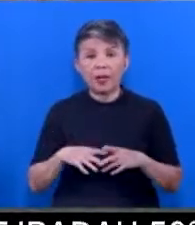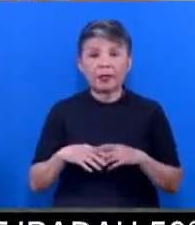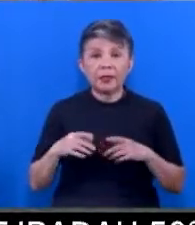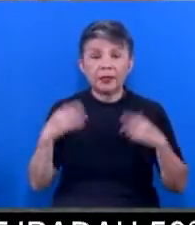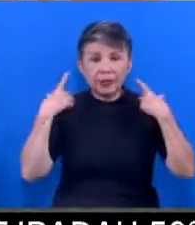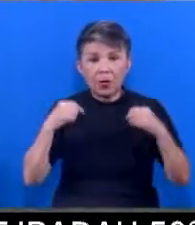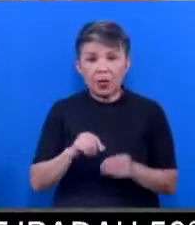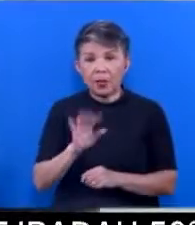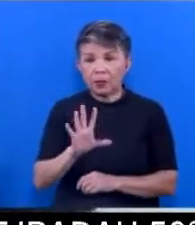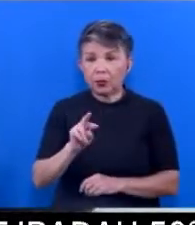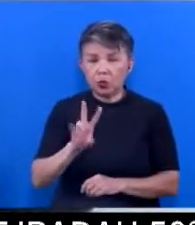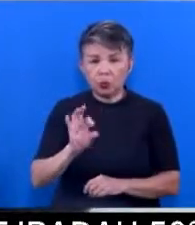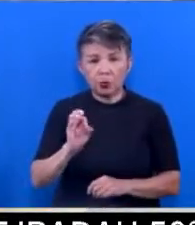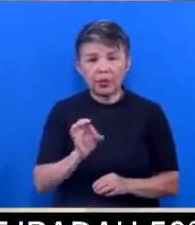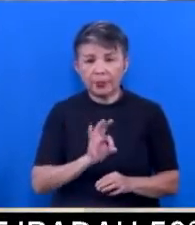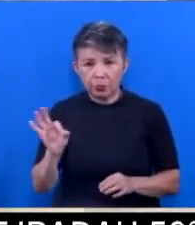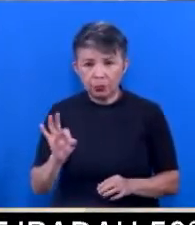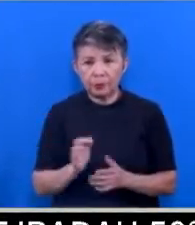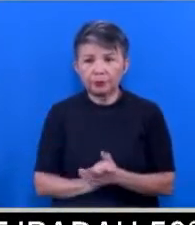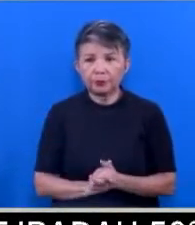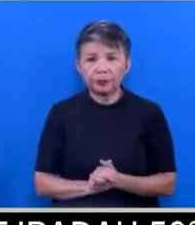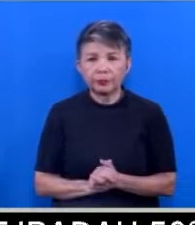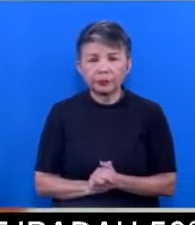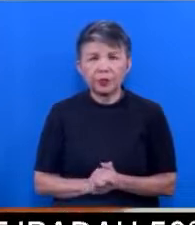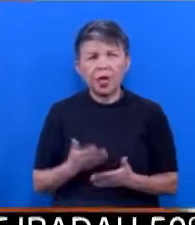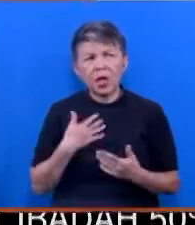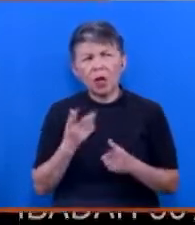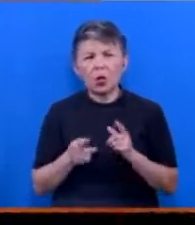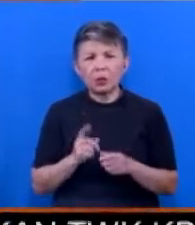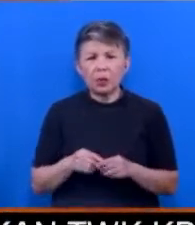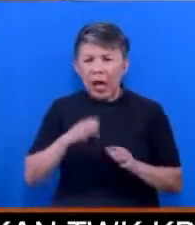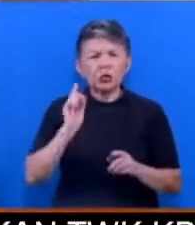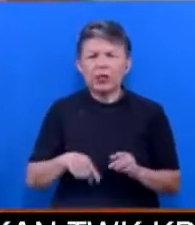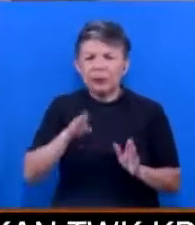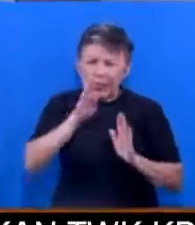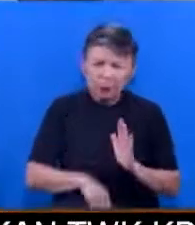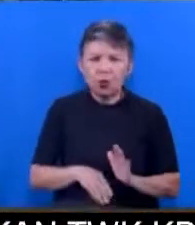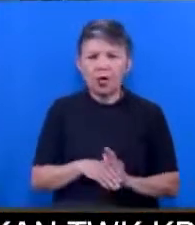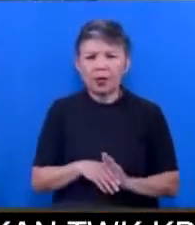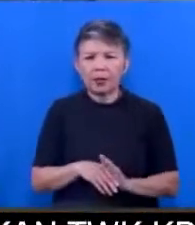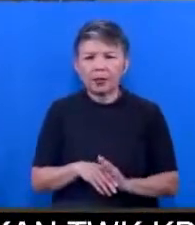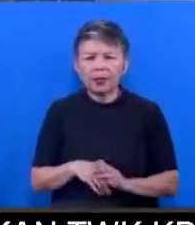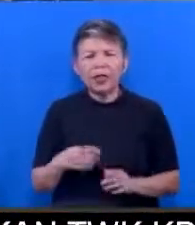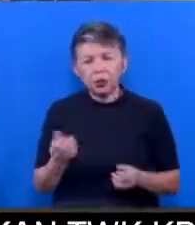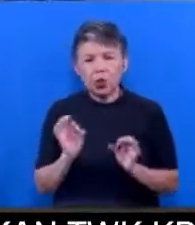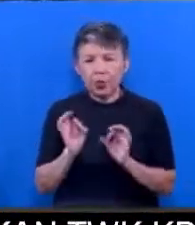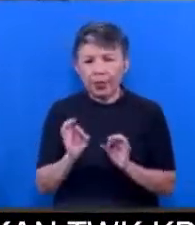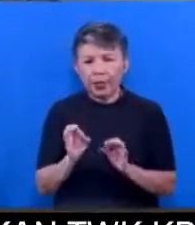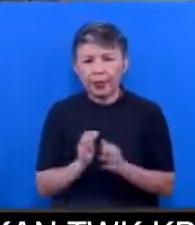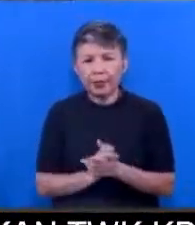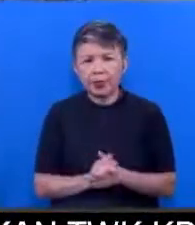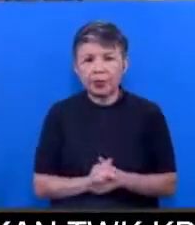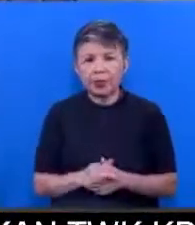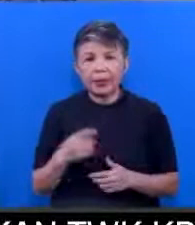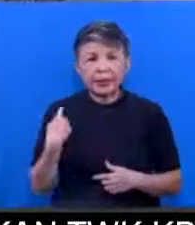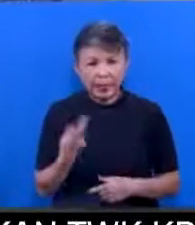jadi Rp525.000. Menurut saya sih kalau bisa harganya lebih murah lagi. Itu sangat kabar yang baik ya. Karena buat